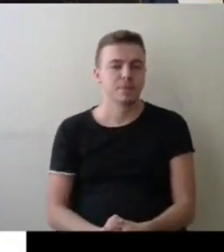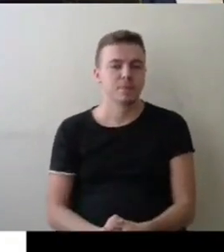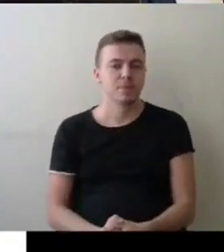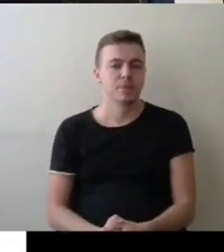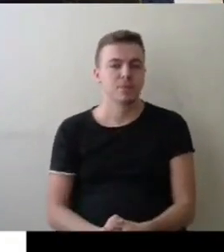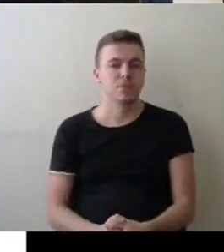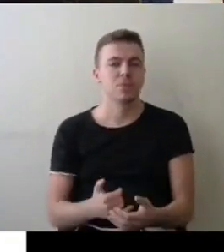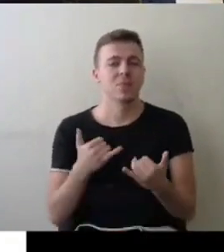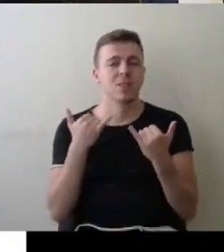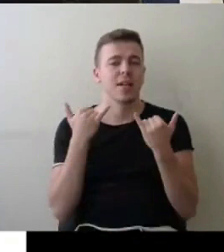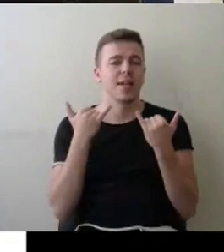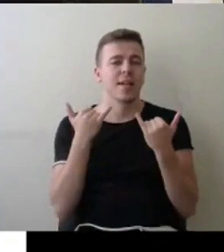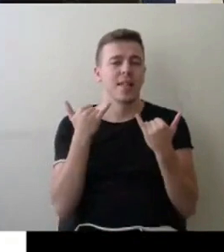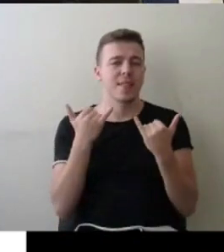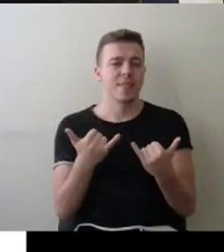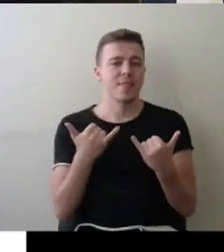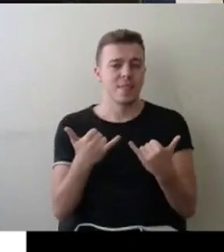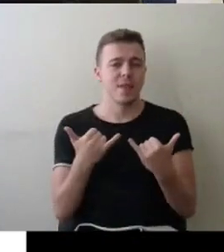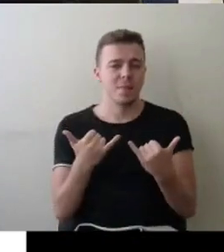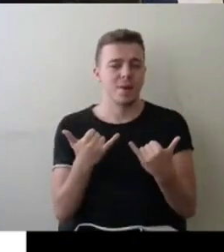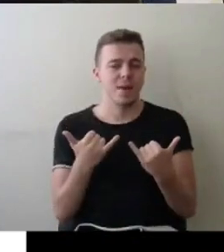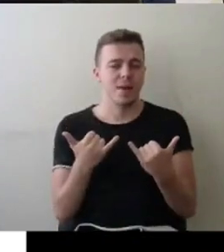keletą minčių visgi